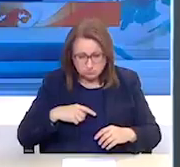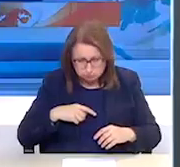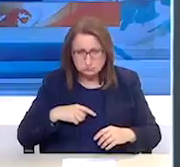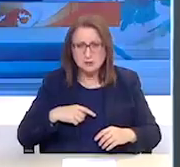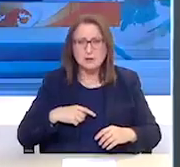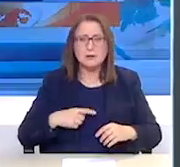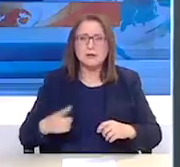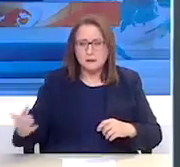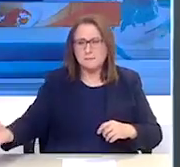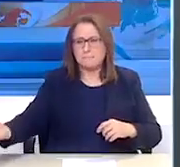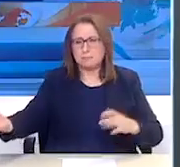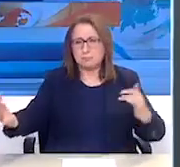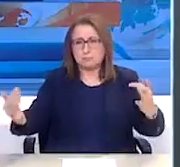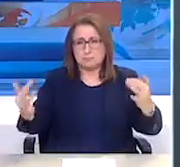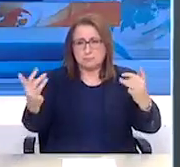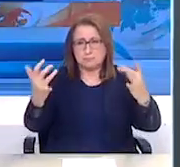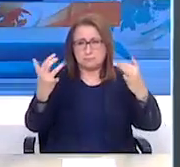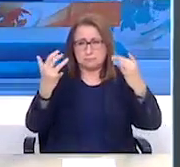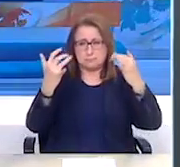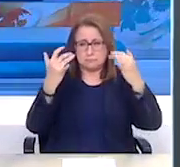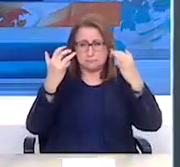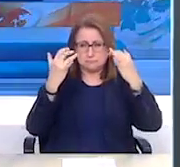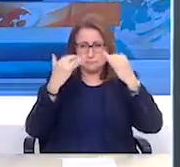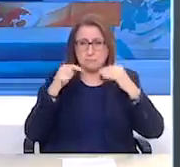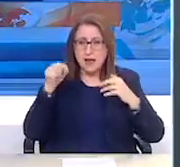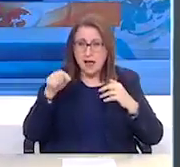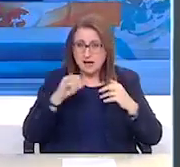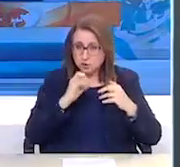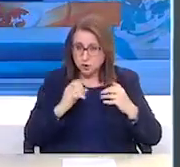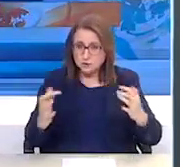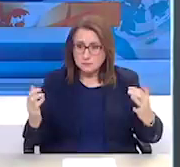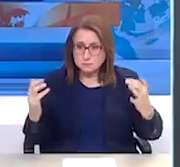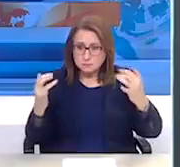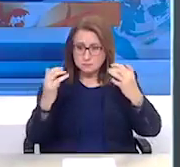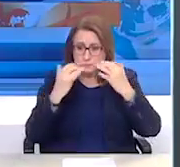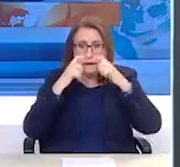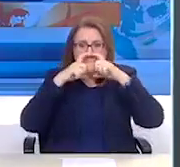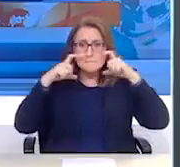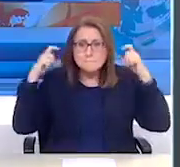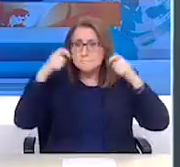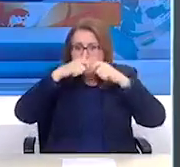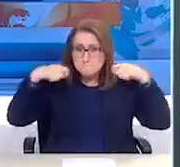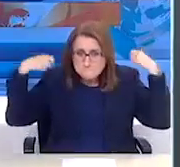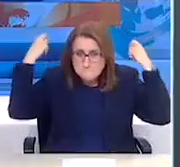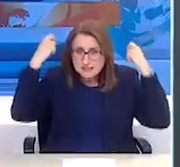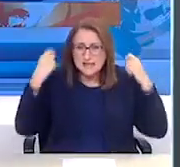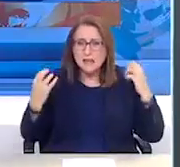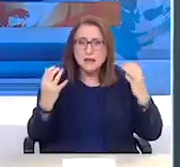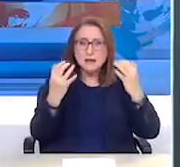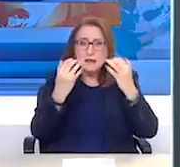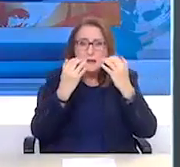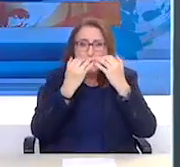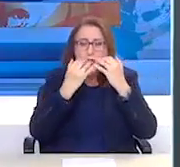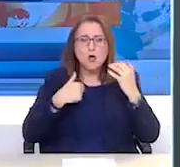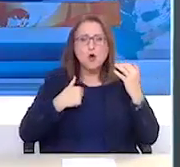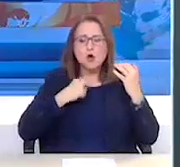40 με 90% των σωματιδίων του ίδιου του ιού παγιδεύονται στο ύφασμα, μάλιστα όταν αυτό έχει μαζέψει και αρκετή υγρασία